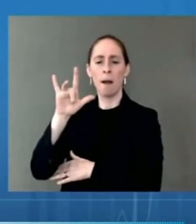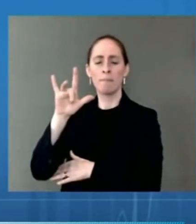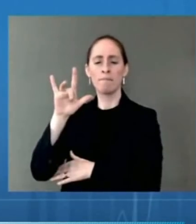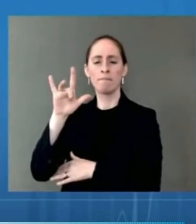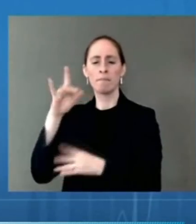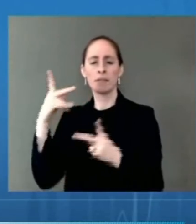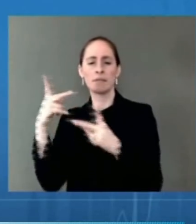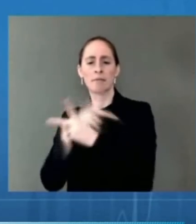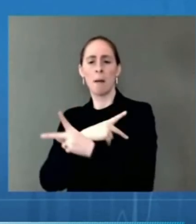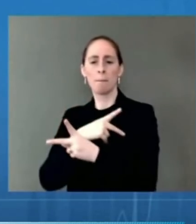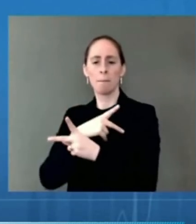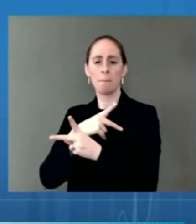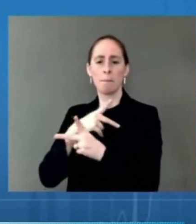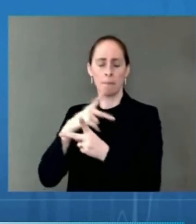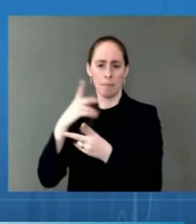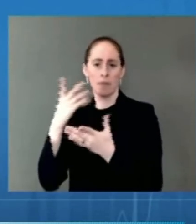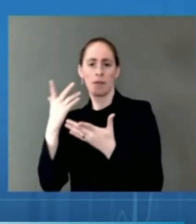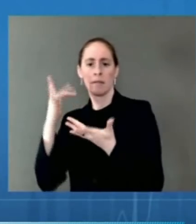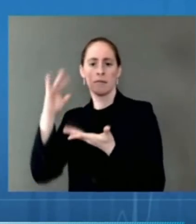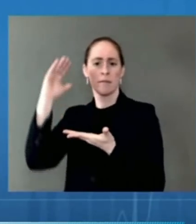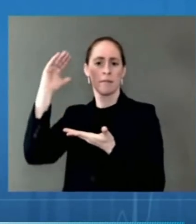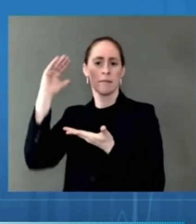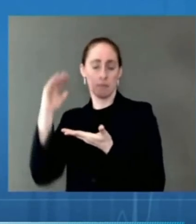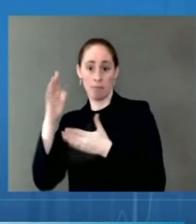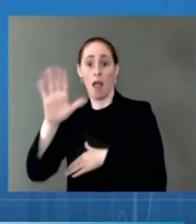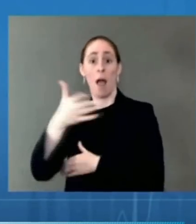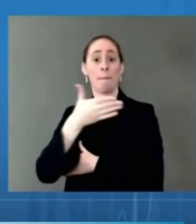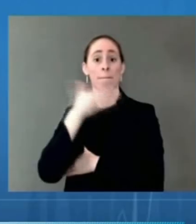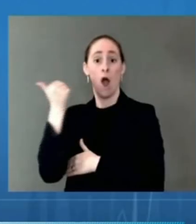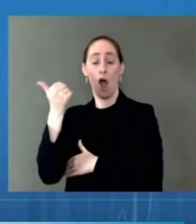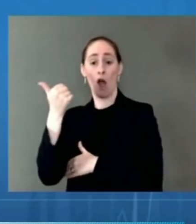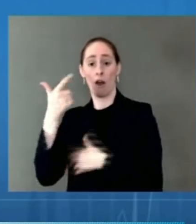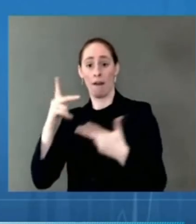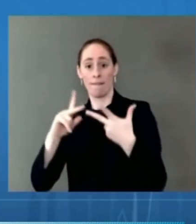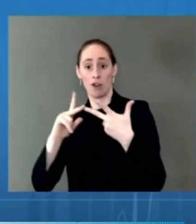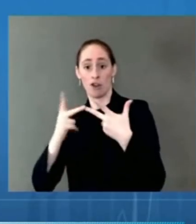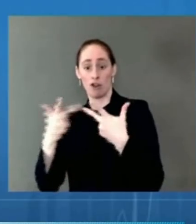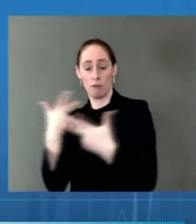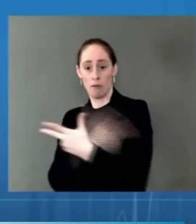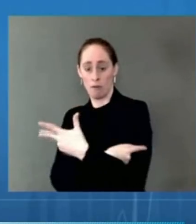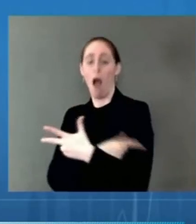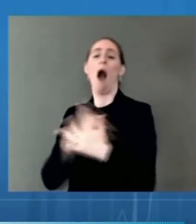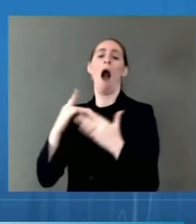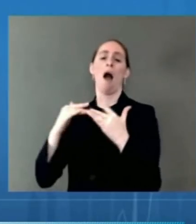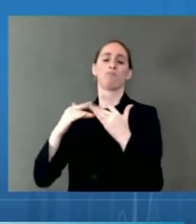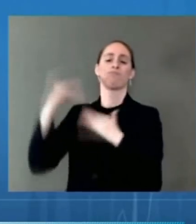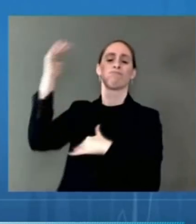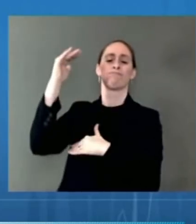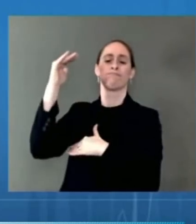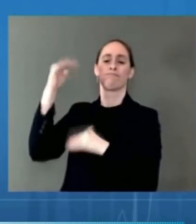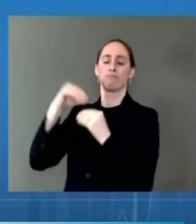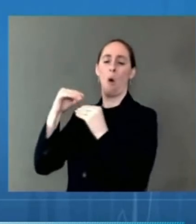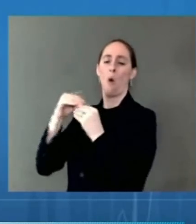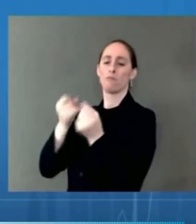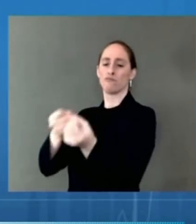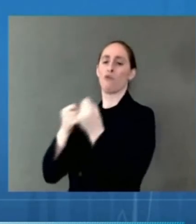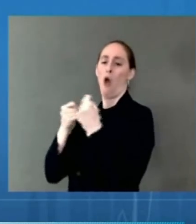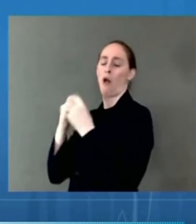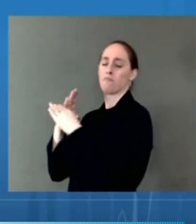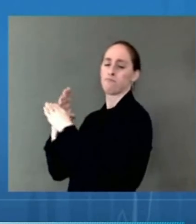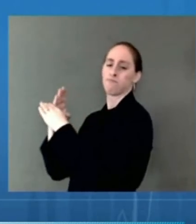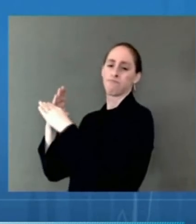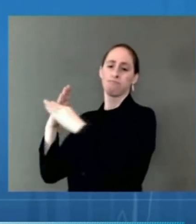increased.The neutralizing antibody titers by 25-fold compared to